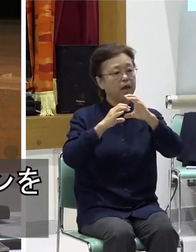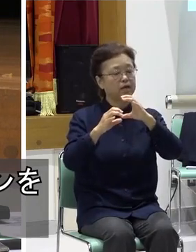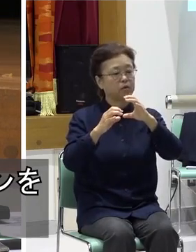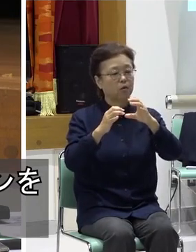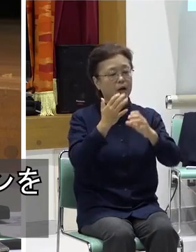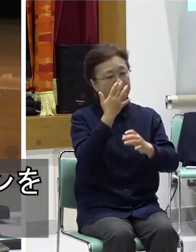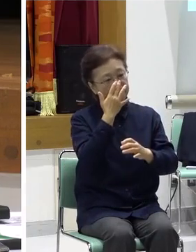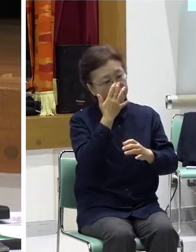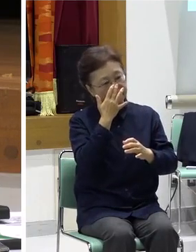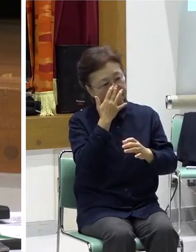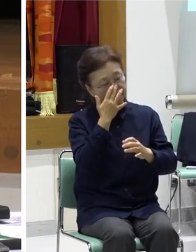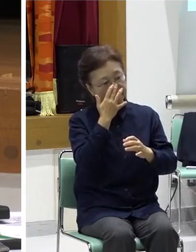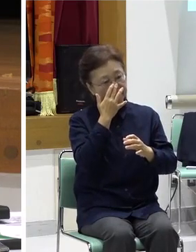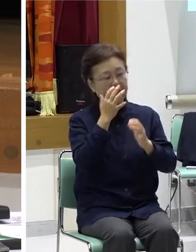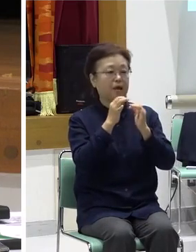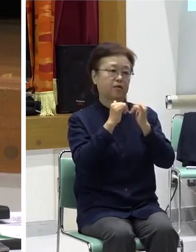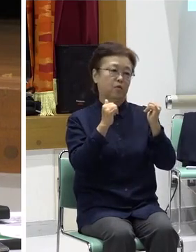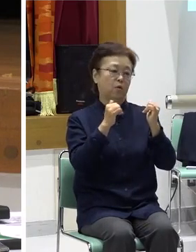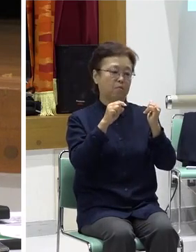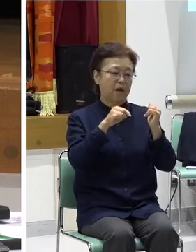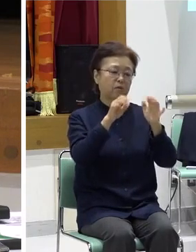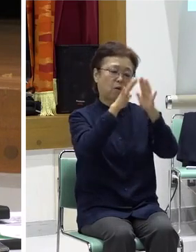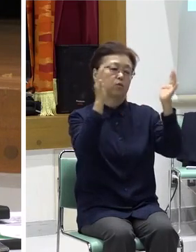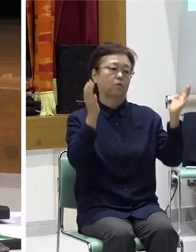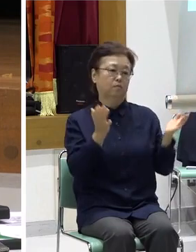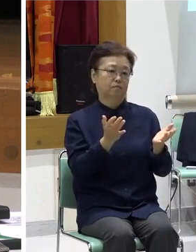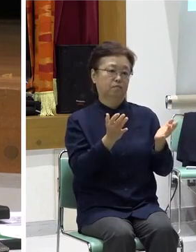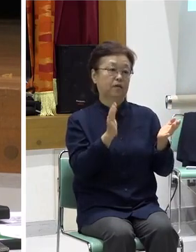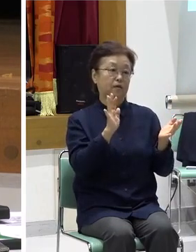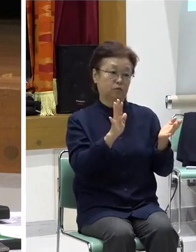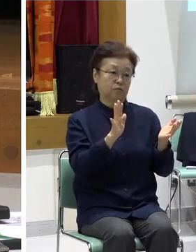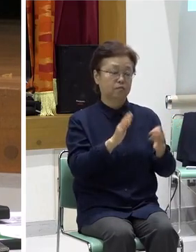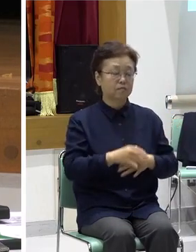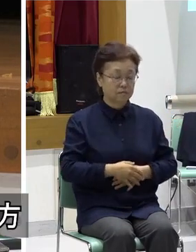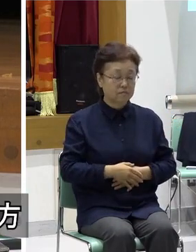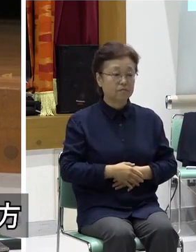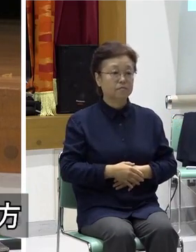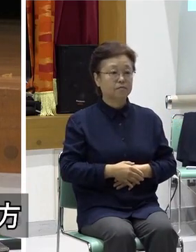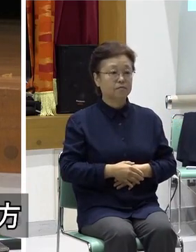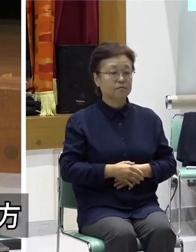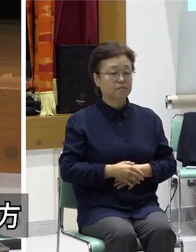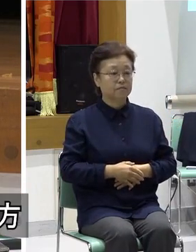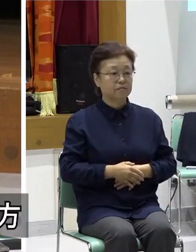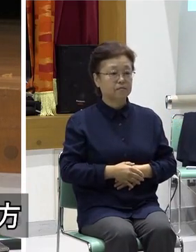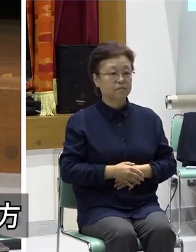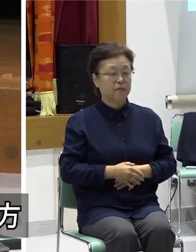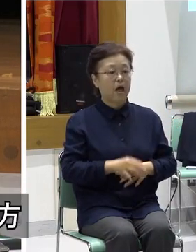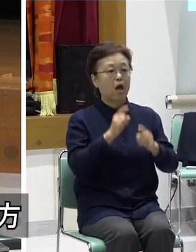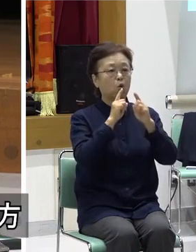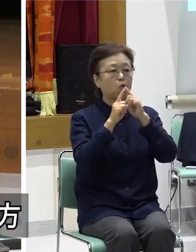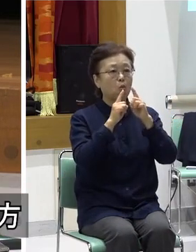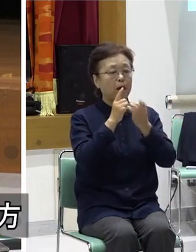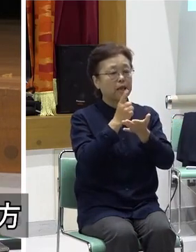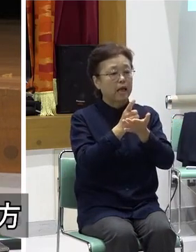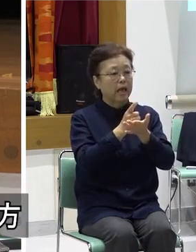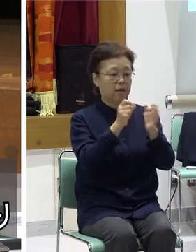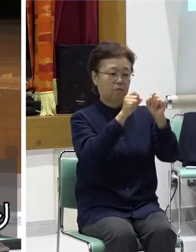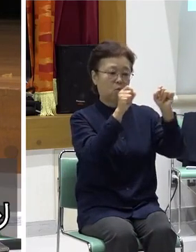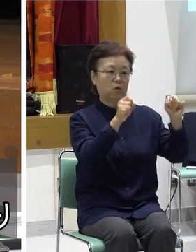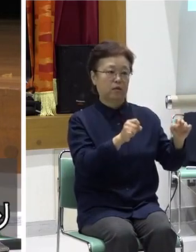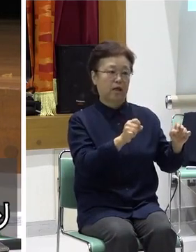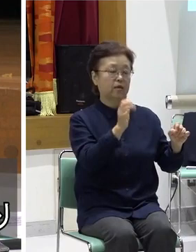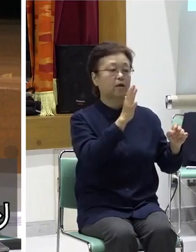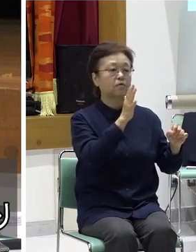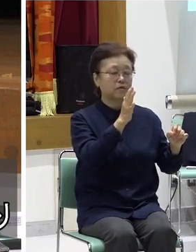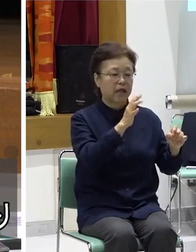く難しい方、もうこれほとんどになるんですけど、おられます。それは言葉だけの問題じゃなくって、その方、い